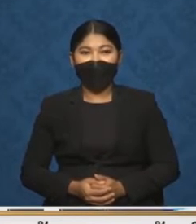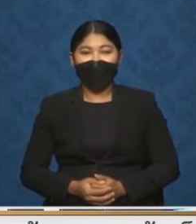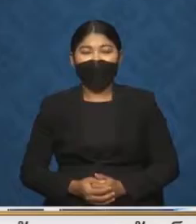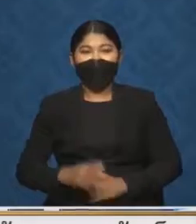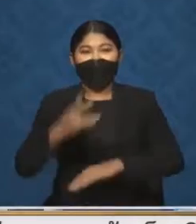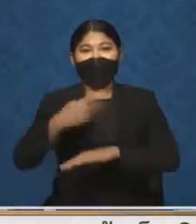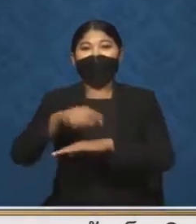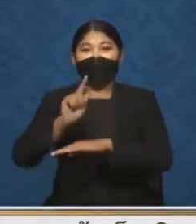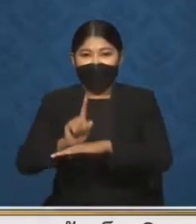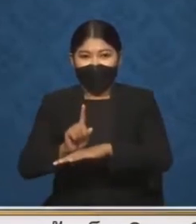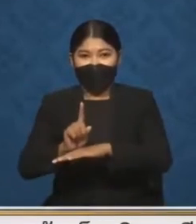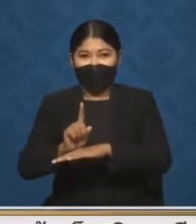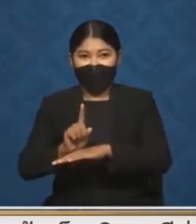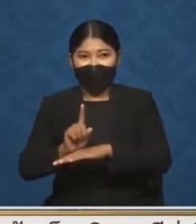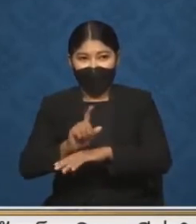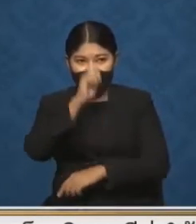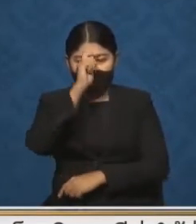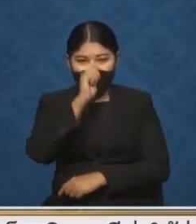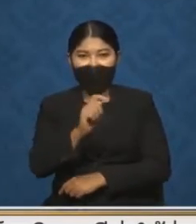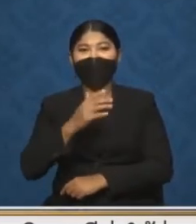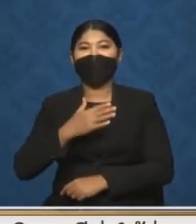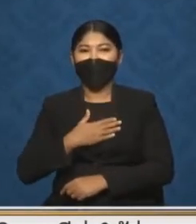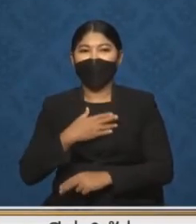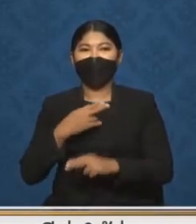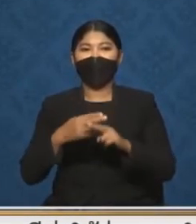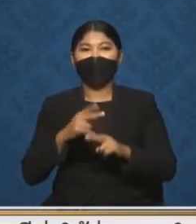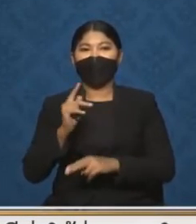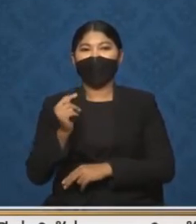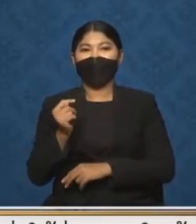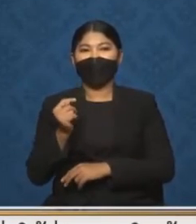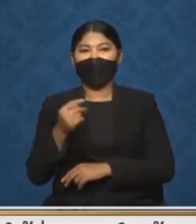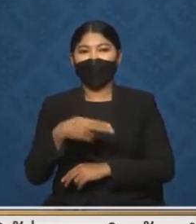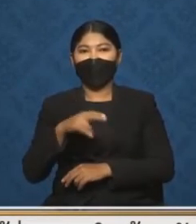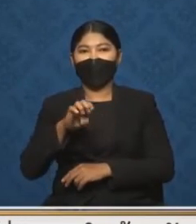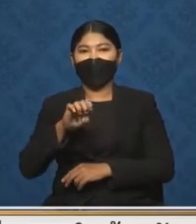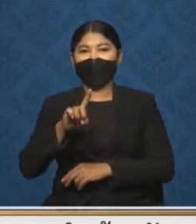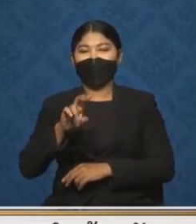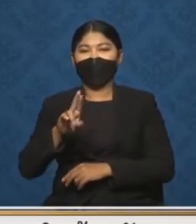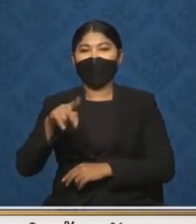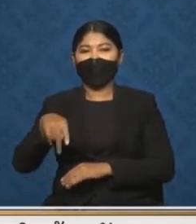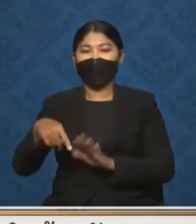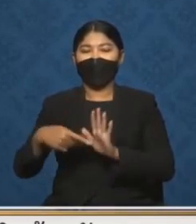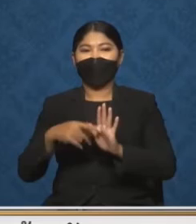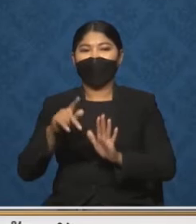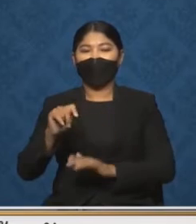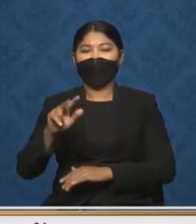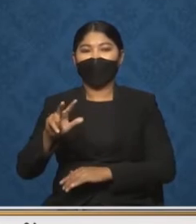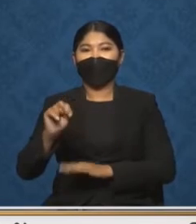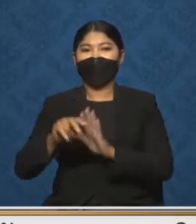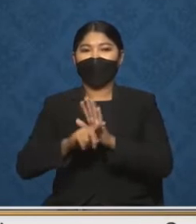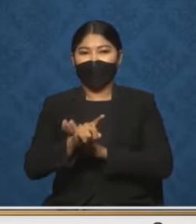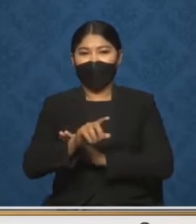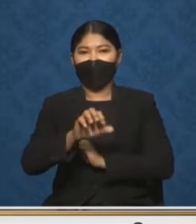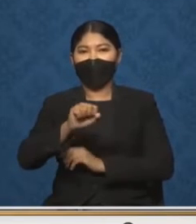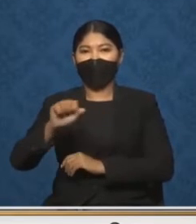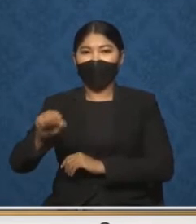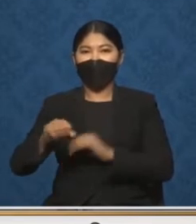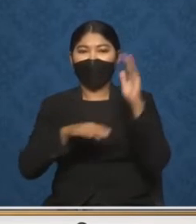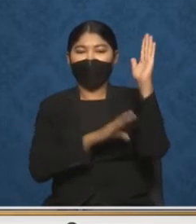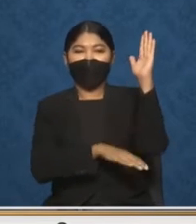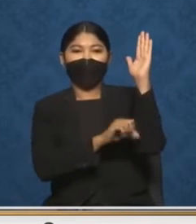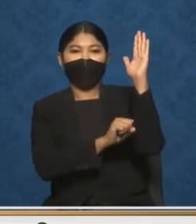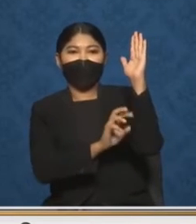กับเรียท่ประทานสภาที่เขารบ ผมนายทรพัศพริสุรกะสมาชิกสภาผู้แนราศดอนจหดสุราธานีพกปจจัที่ปัด